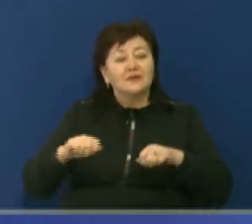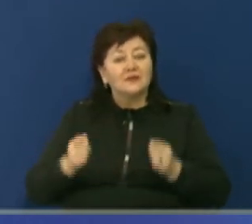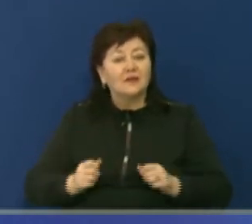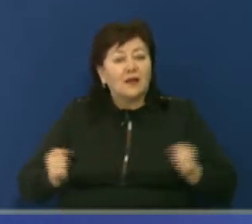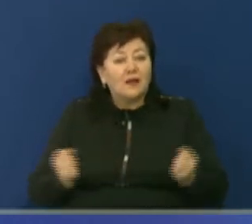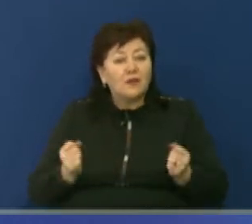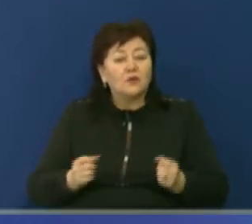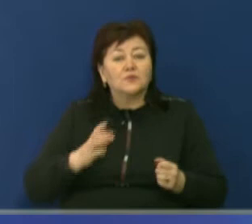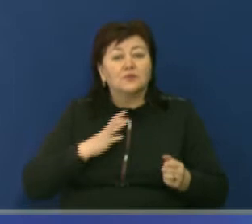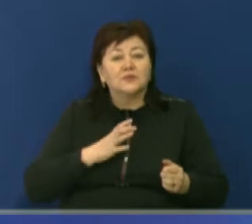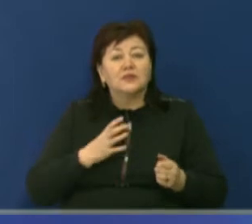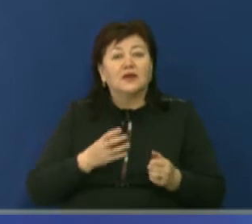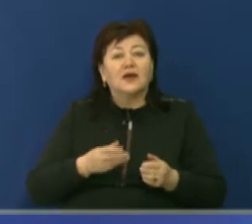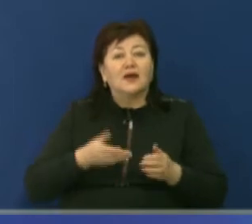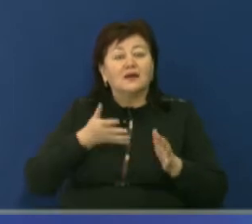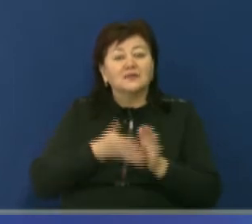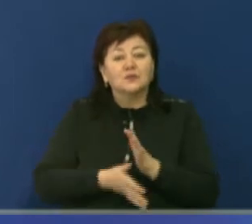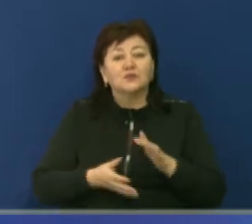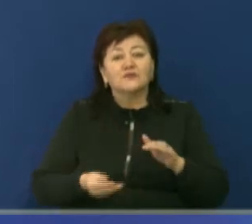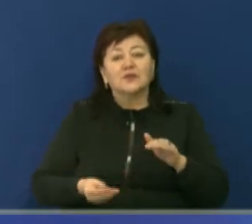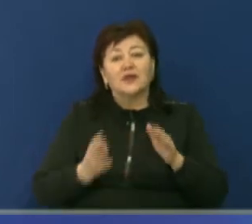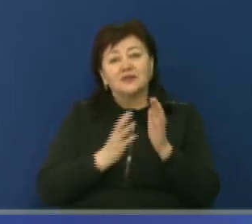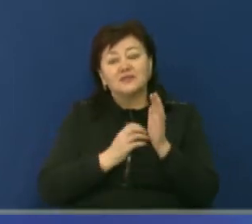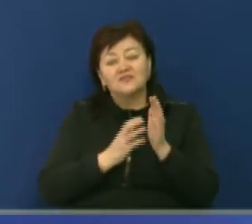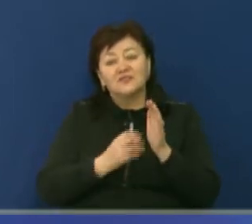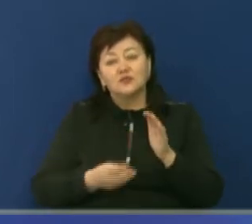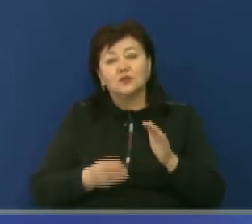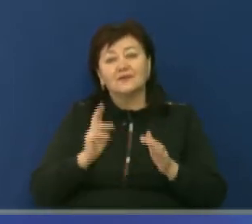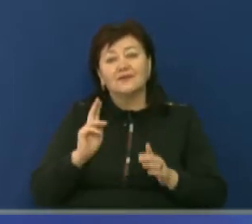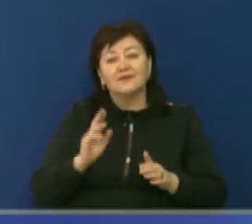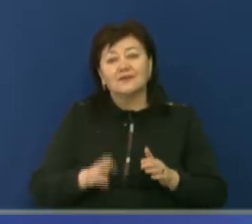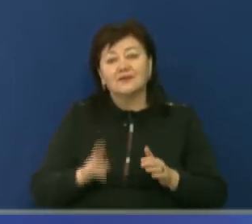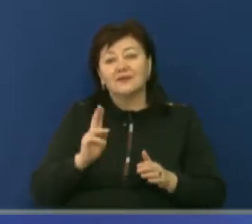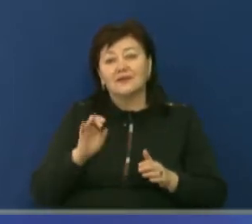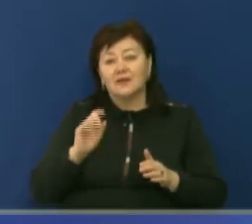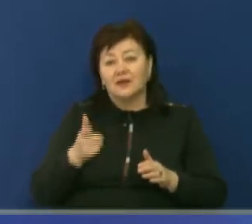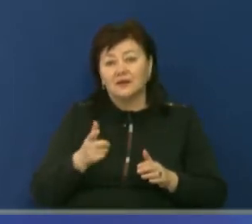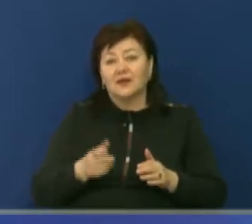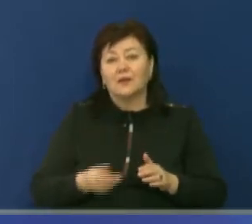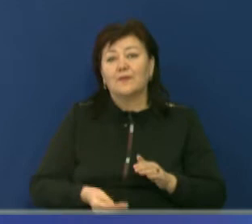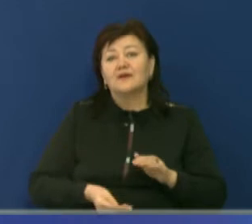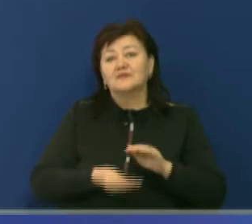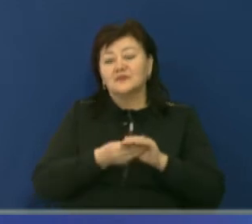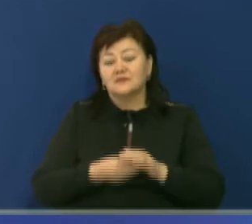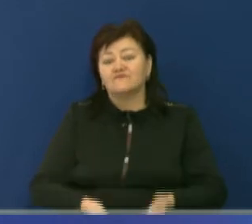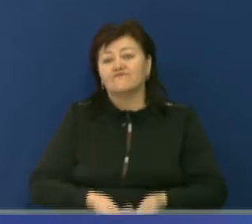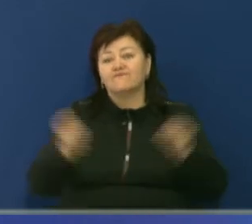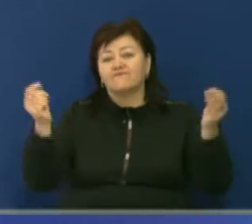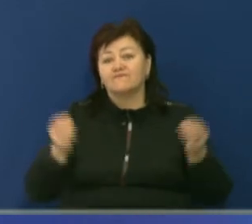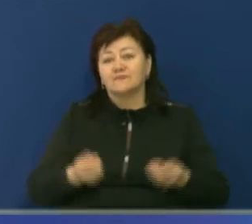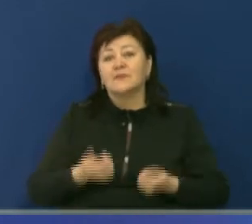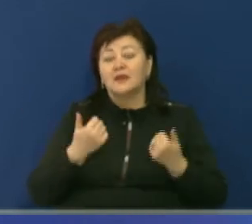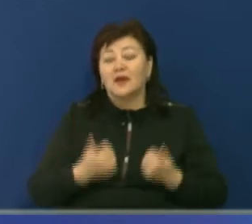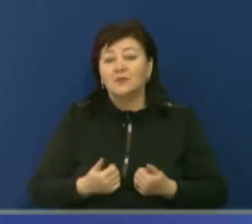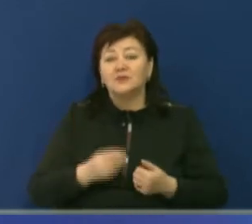зат қолданылды. Бұл жұмыстарды Қазэкспосервис компаниясы орындады. Жарылыстар қала әкімі Нұрымбет Сақтағанов пен төтенше жағдайлар